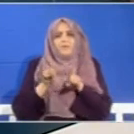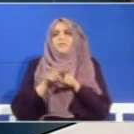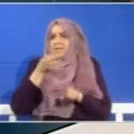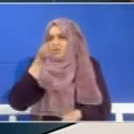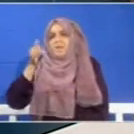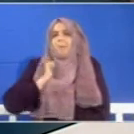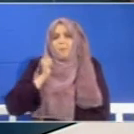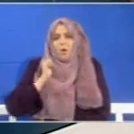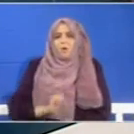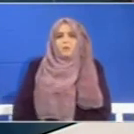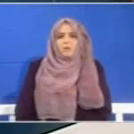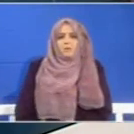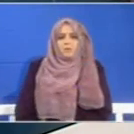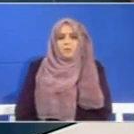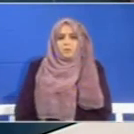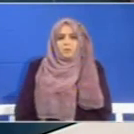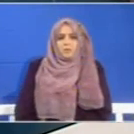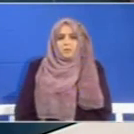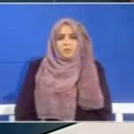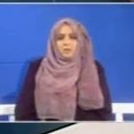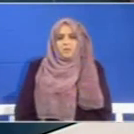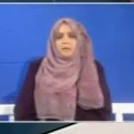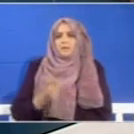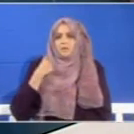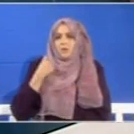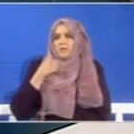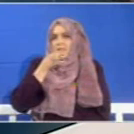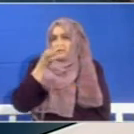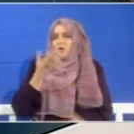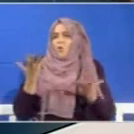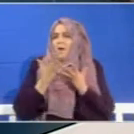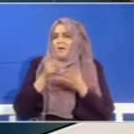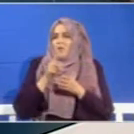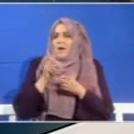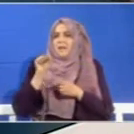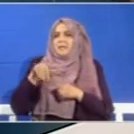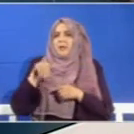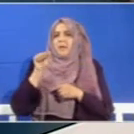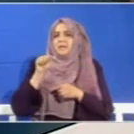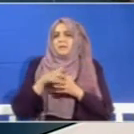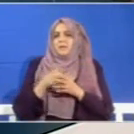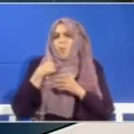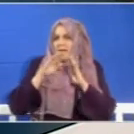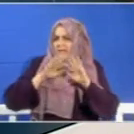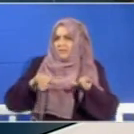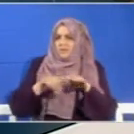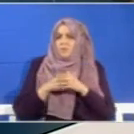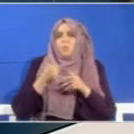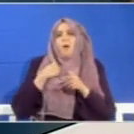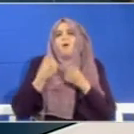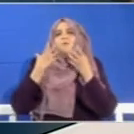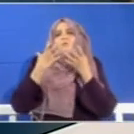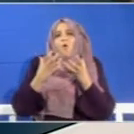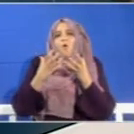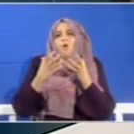قلتش. قلت له شنو كان القصد تاعك بلي راني مطلقه ولا شنو؟ قال لي اها انا قصدت بلي مطلقه ما قصدتش